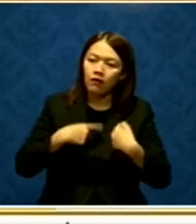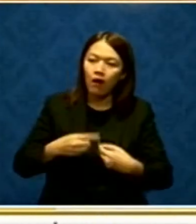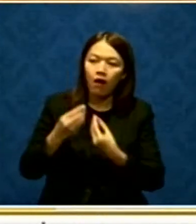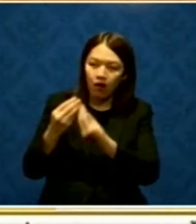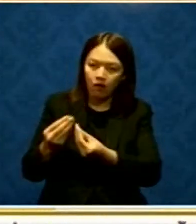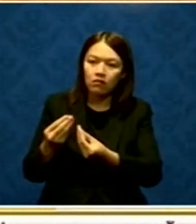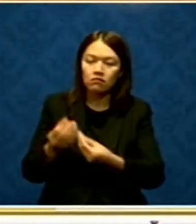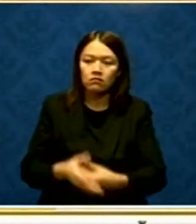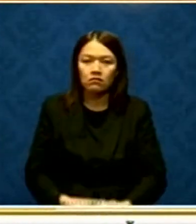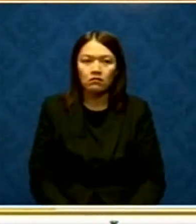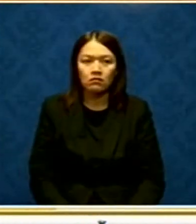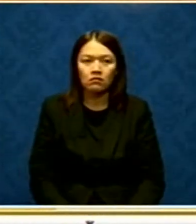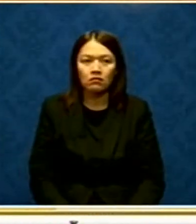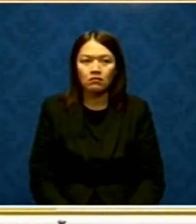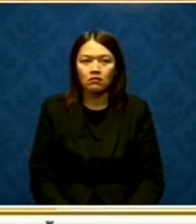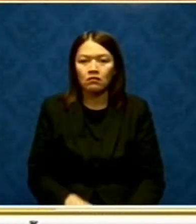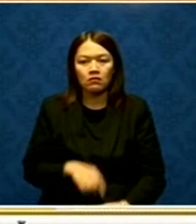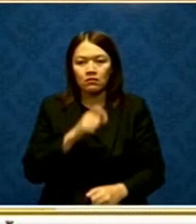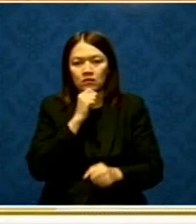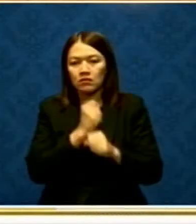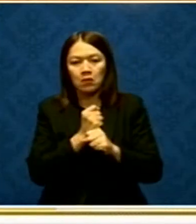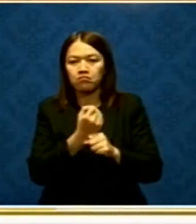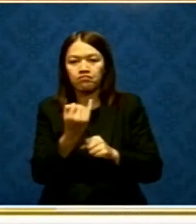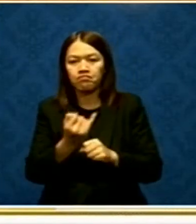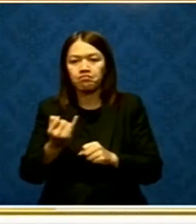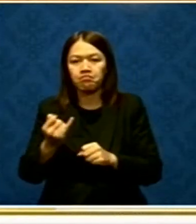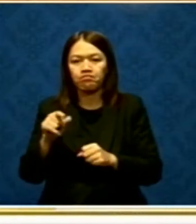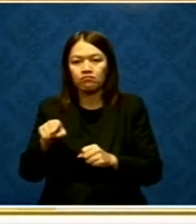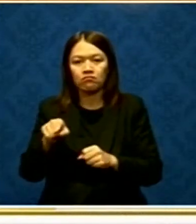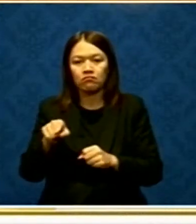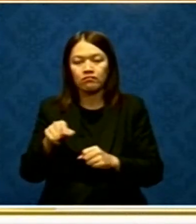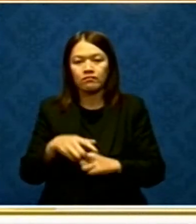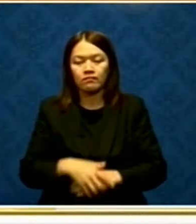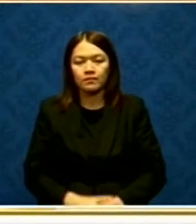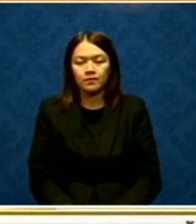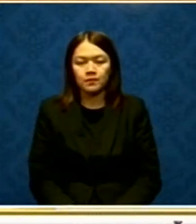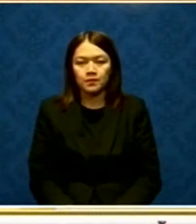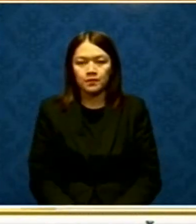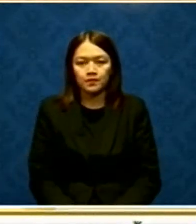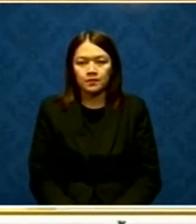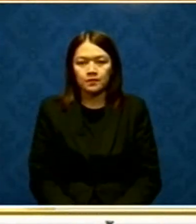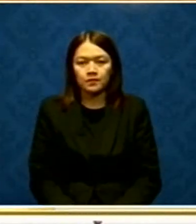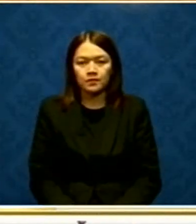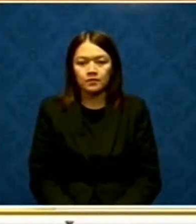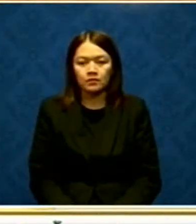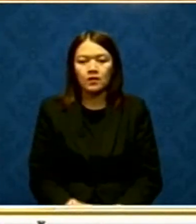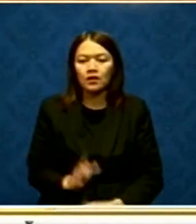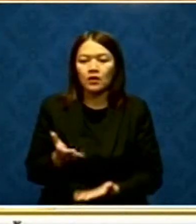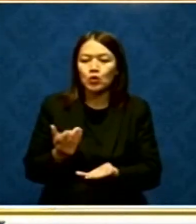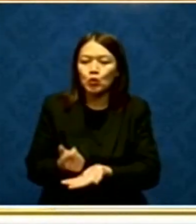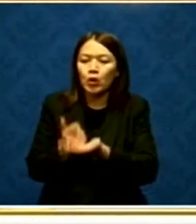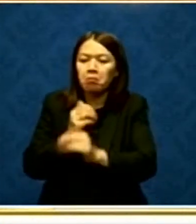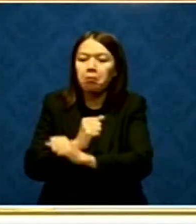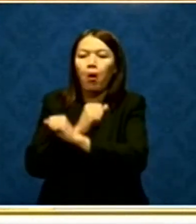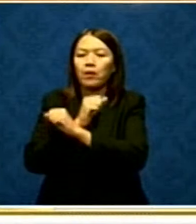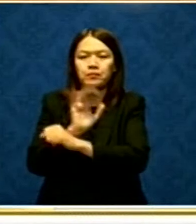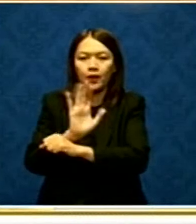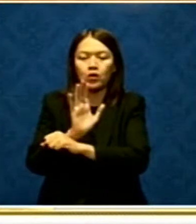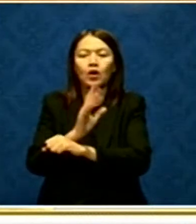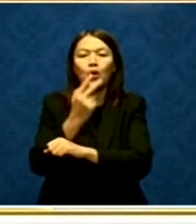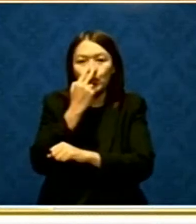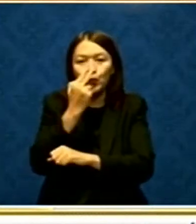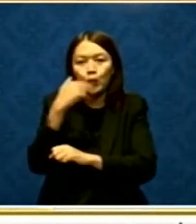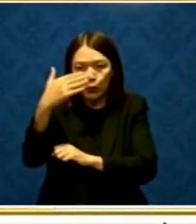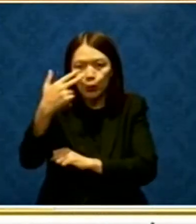จเท่านั้นแต่ว่าถ้าทำนอกเหนือจากนั้นเนี่ยก็ไม่เป็นต้องไปปกป้องท่านก็ต้องดูต่อไปนะ